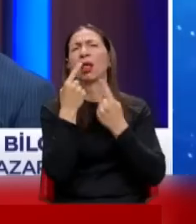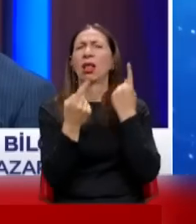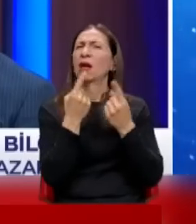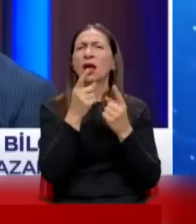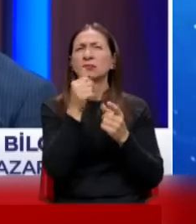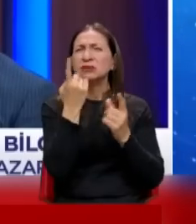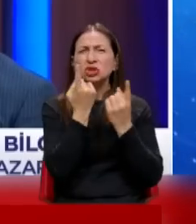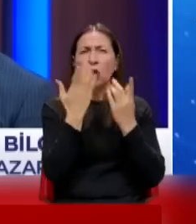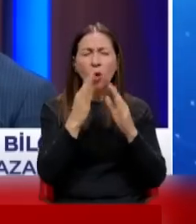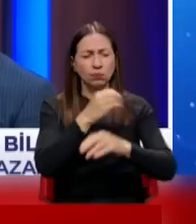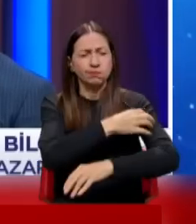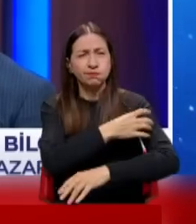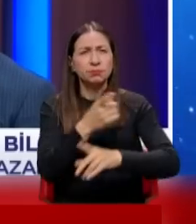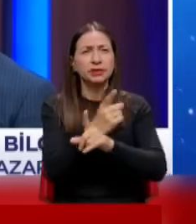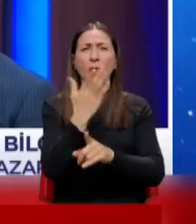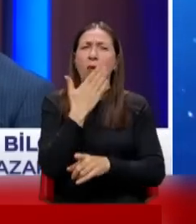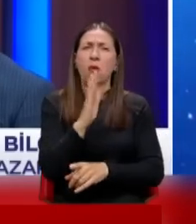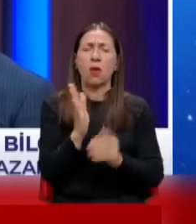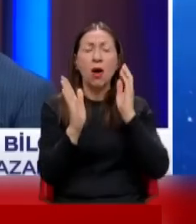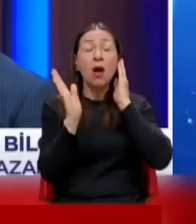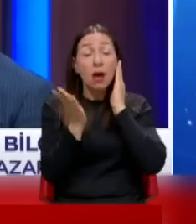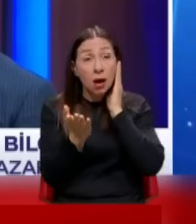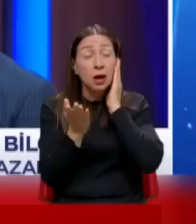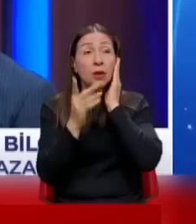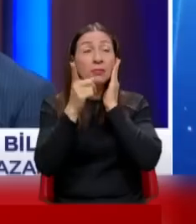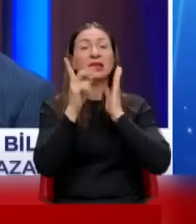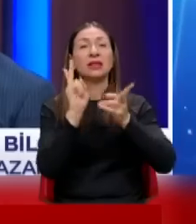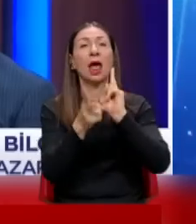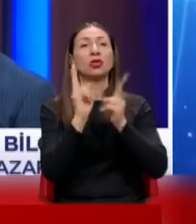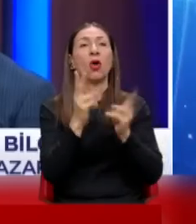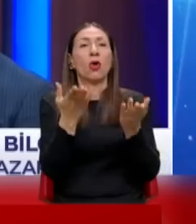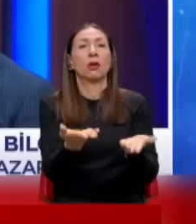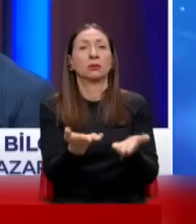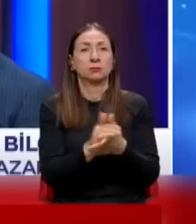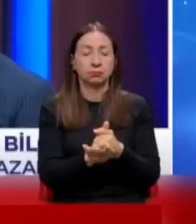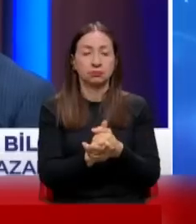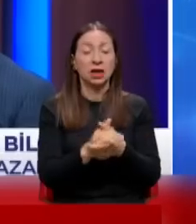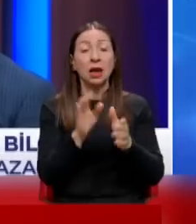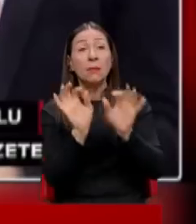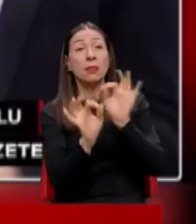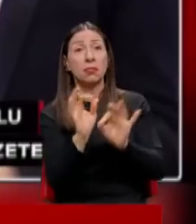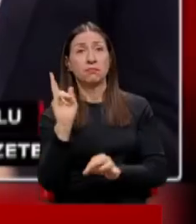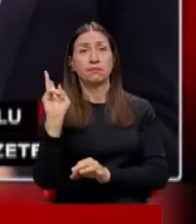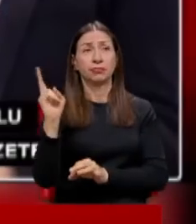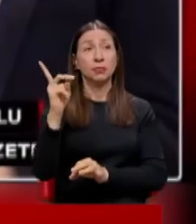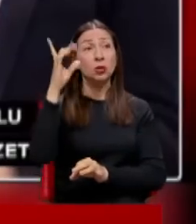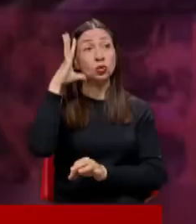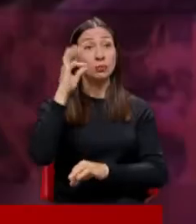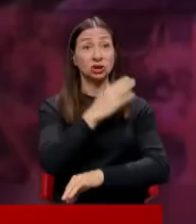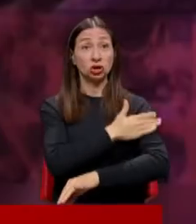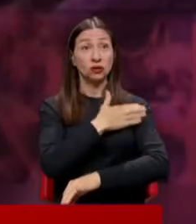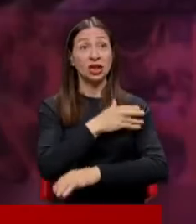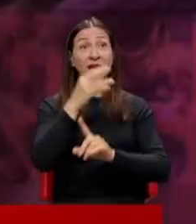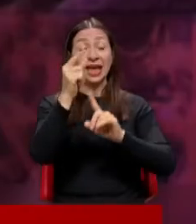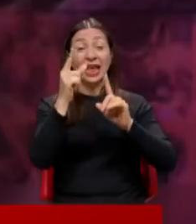konusu değil. Bir lezyon yok, başka bir şey söz konusu değil. Yani bir tiyatroyla karşı karşıya. Tahrik edenler kendileri. Bir uzman çavuş, ilk